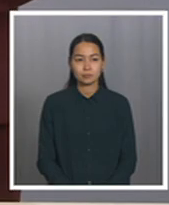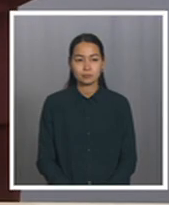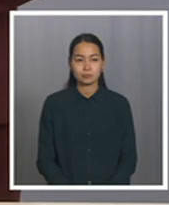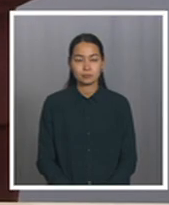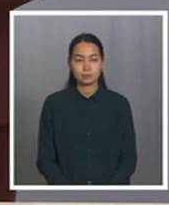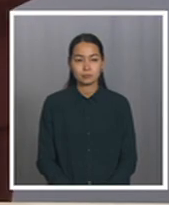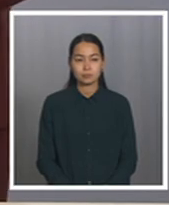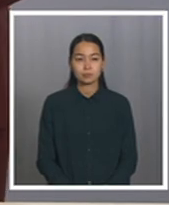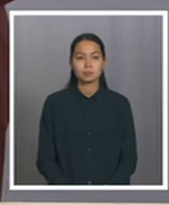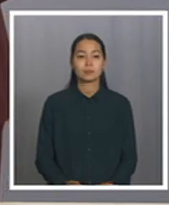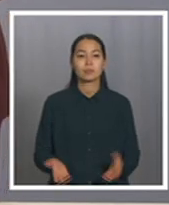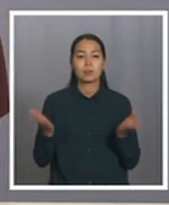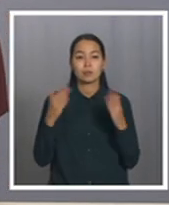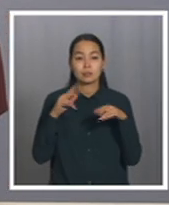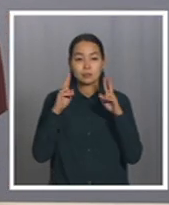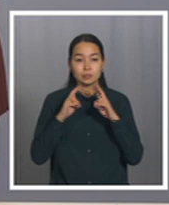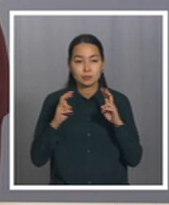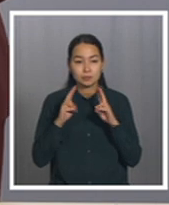Бірге тексерейік.